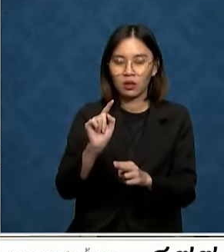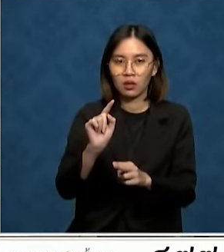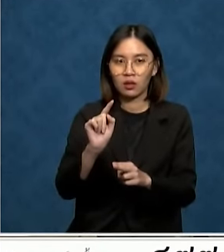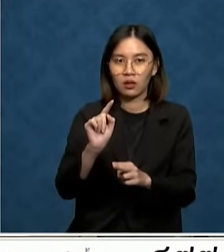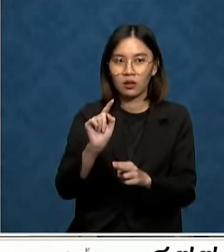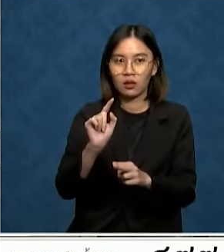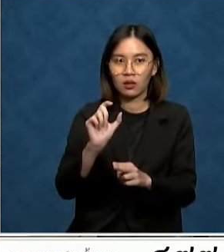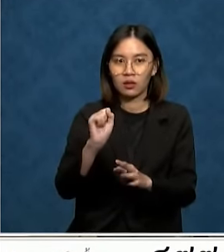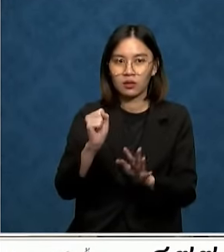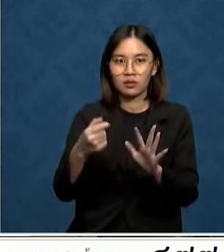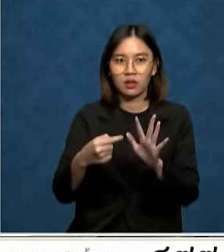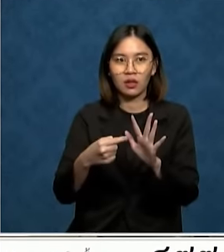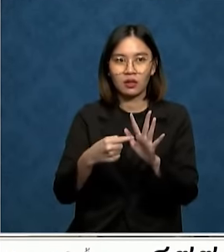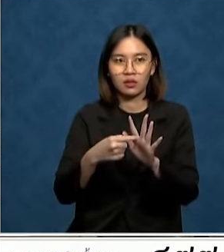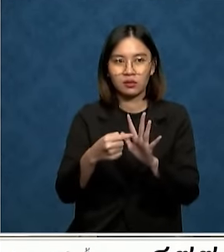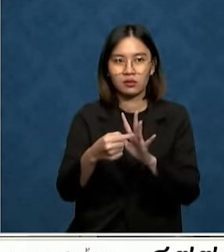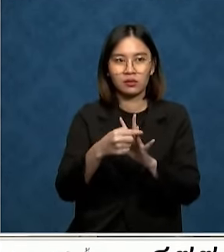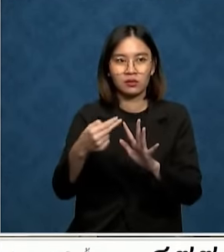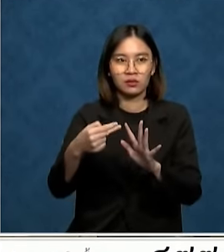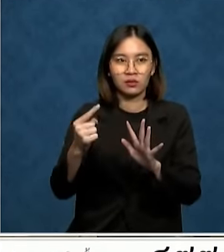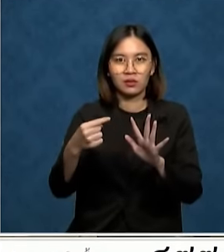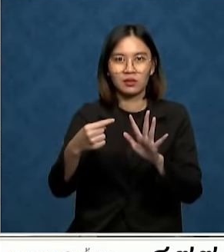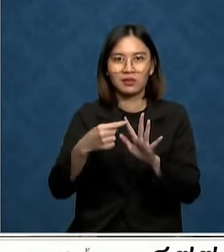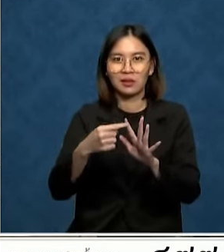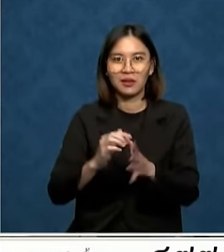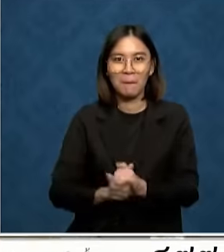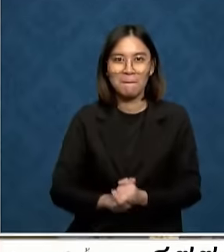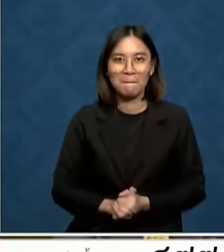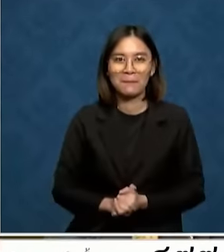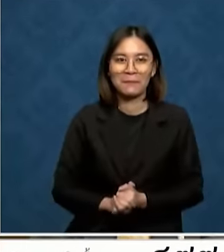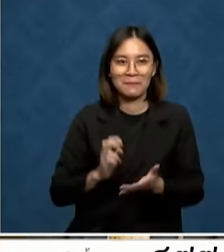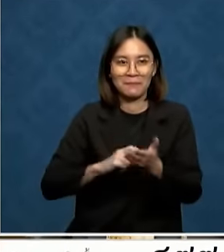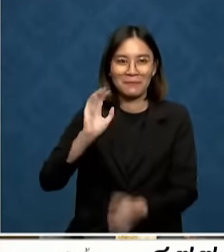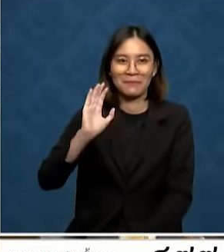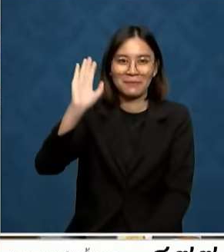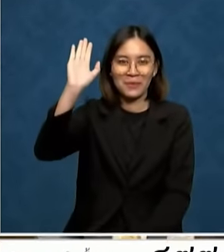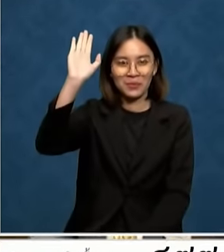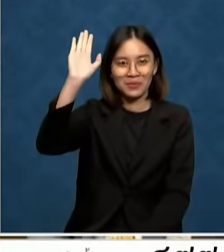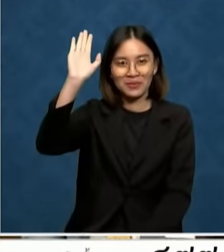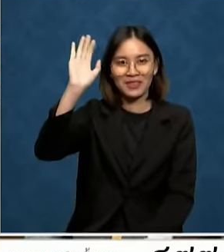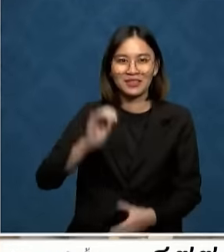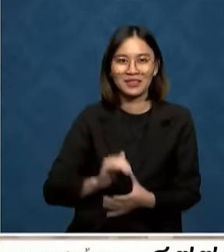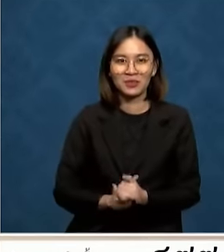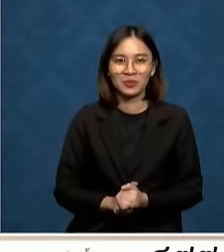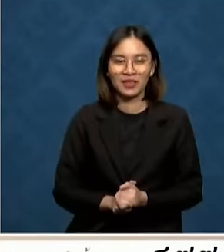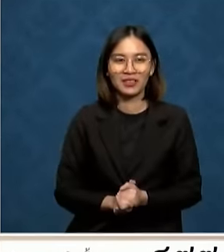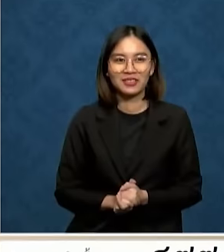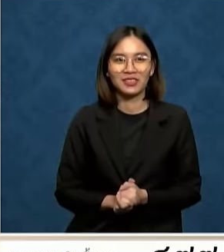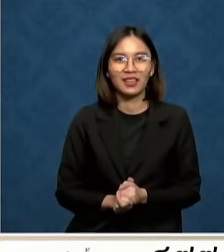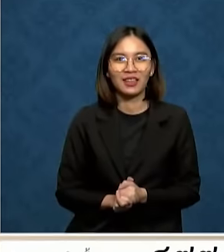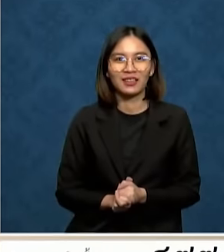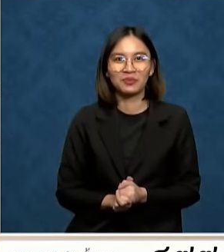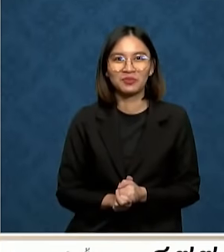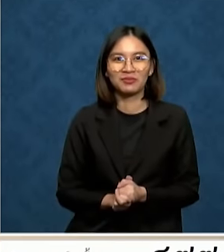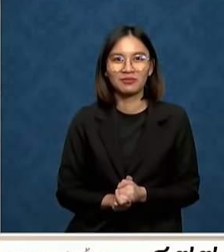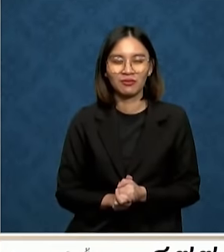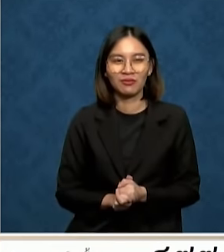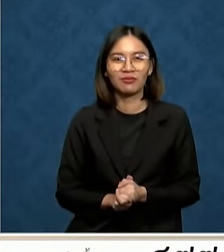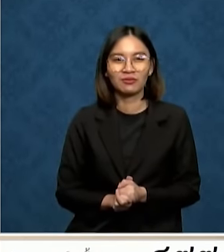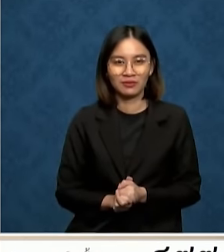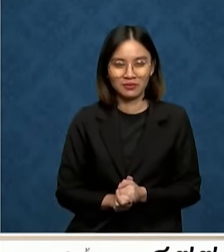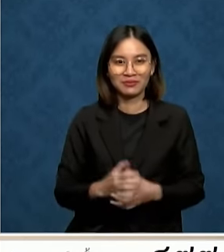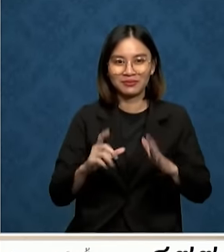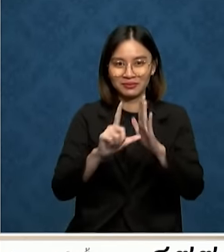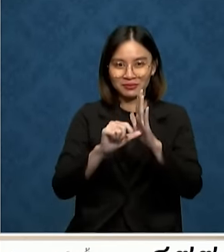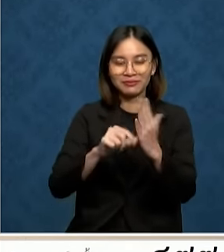ง